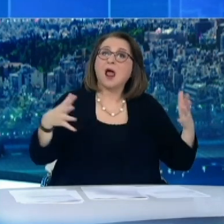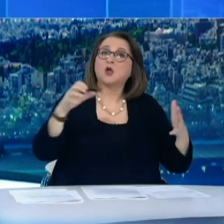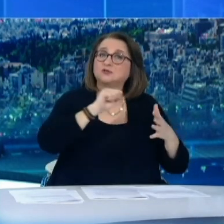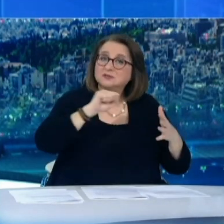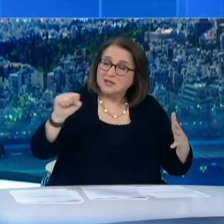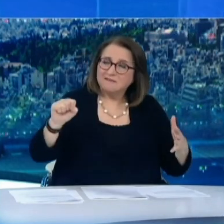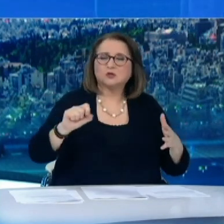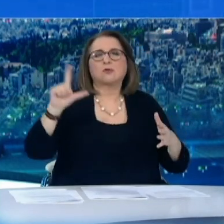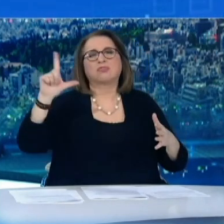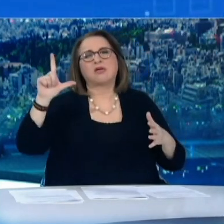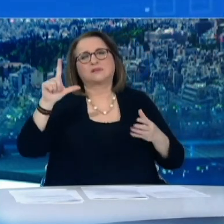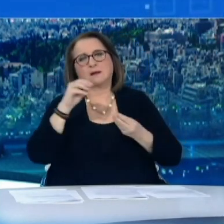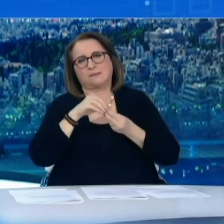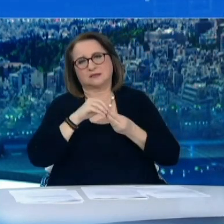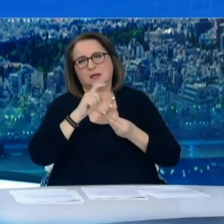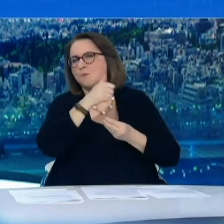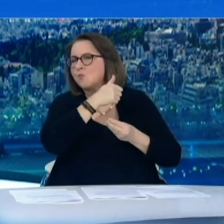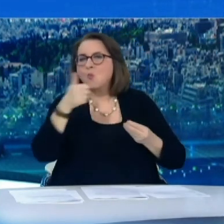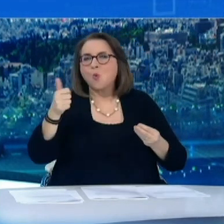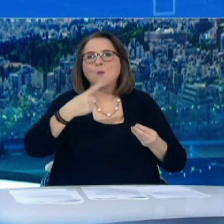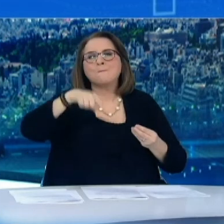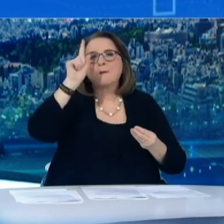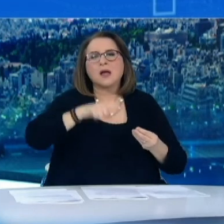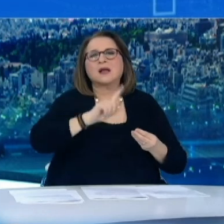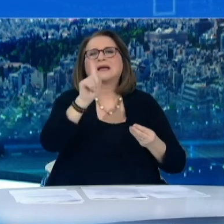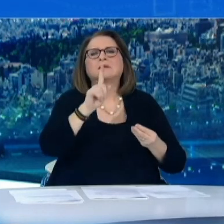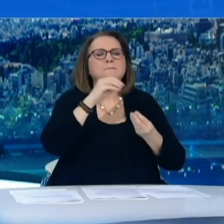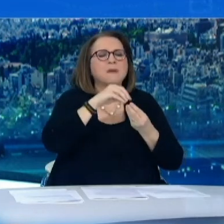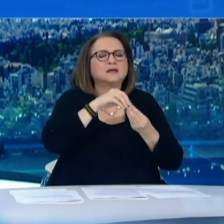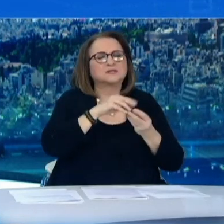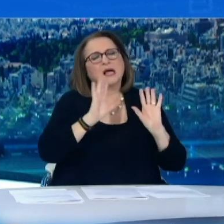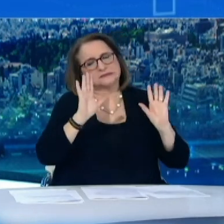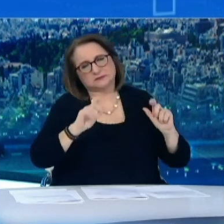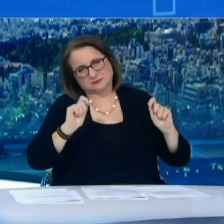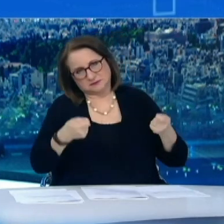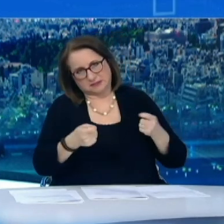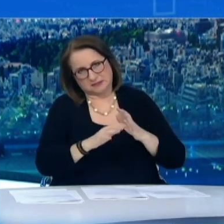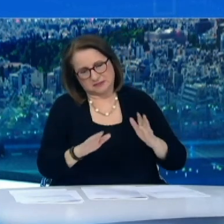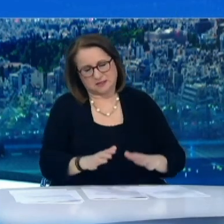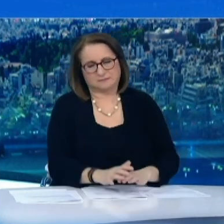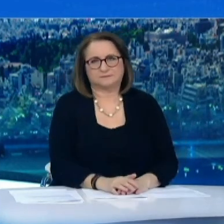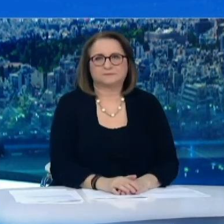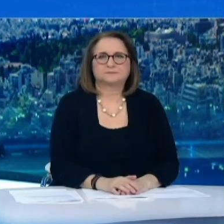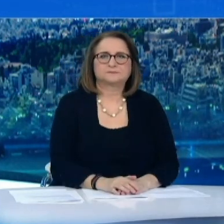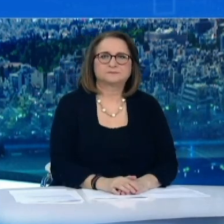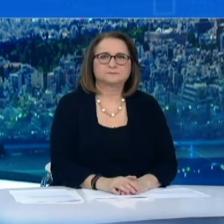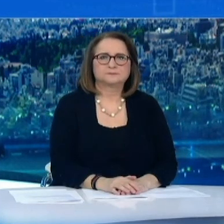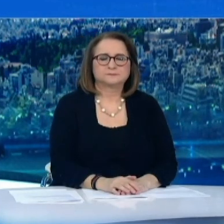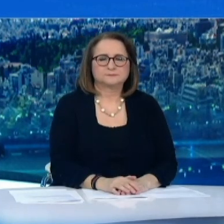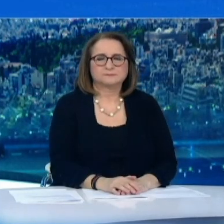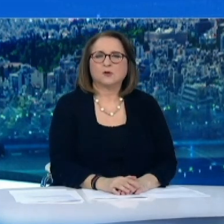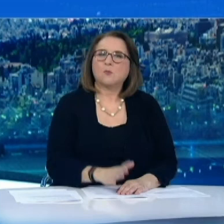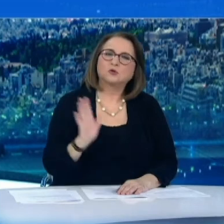Πάσχα. Υπάρχουν διαθέσιμα ραντεβού έτσι ώστε μπορούν να εμβολιαστούν την πρώτη δόση σε ένα άμεσα, σε πολύ μικρό